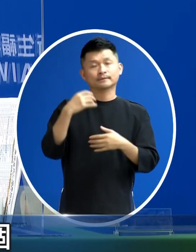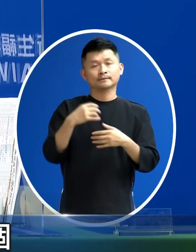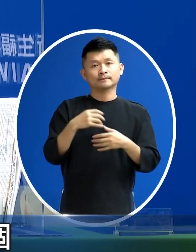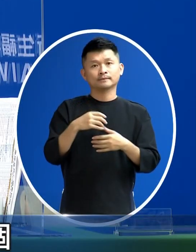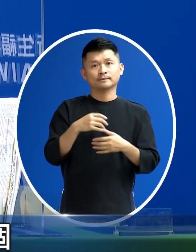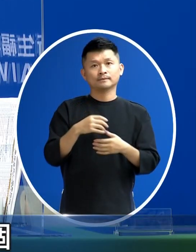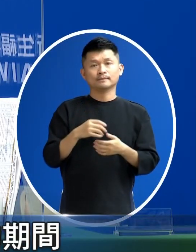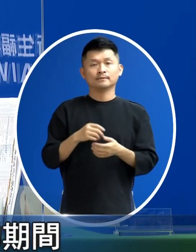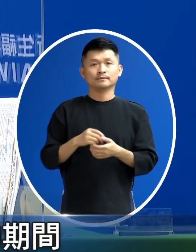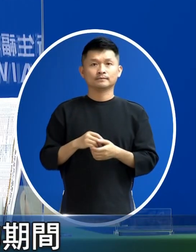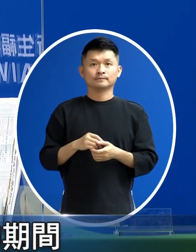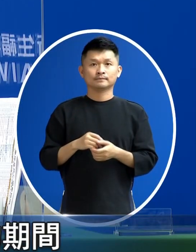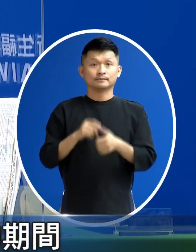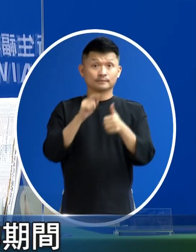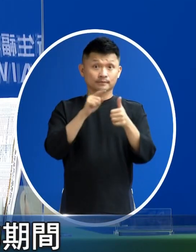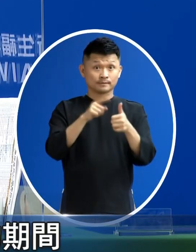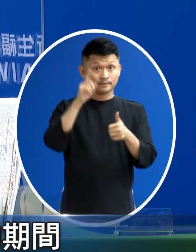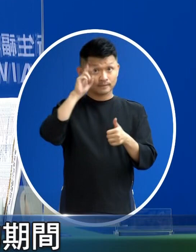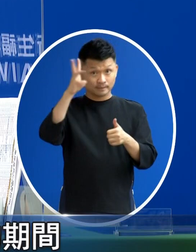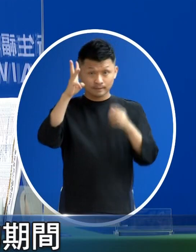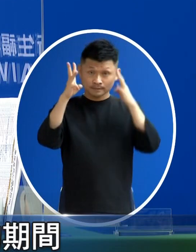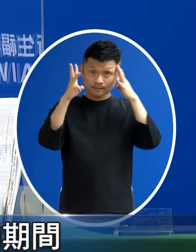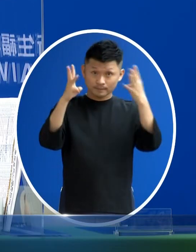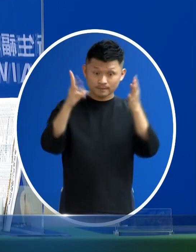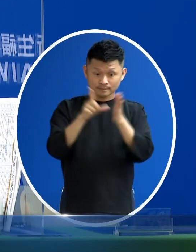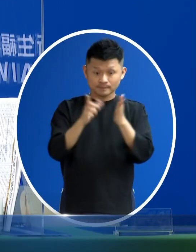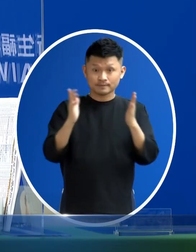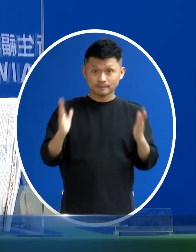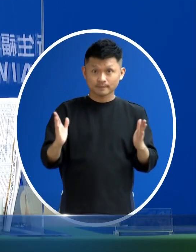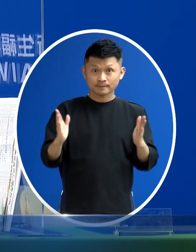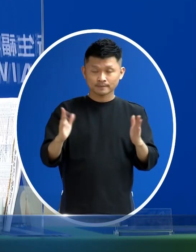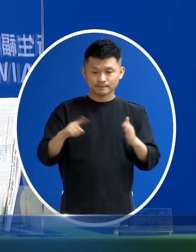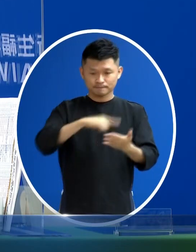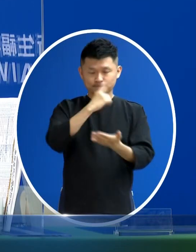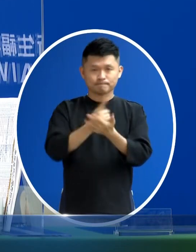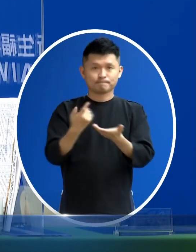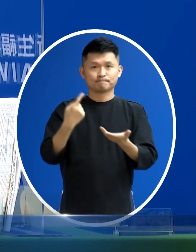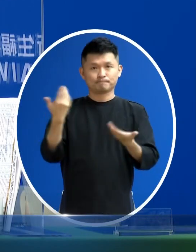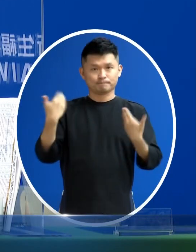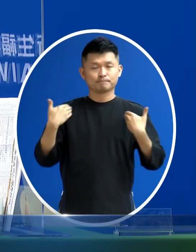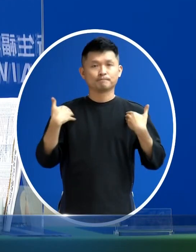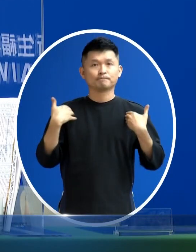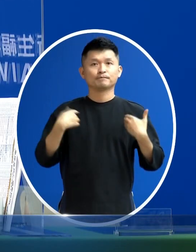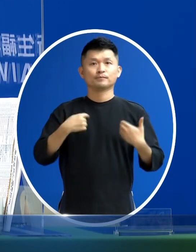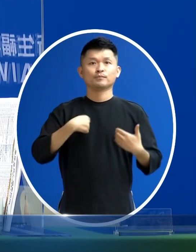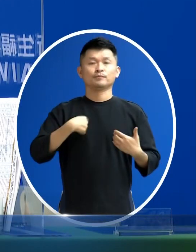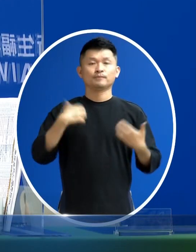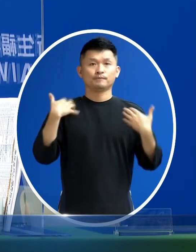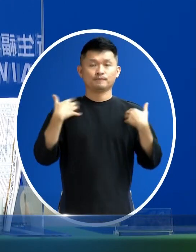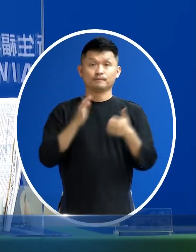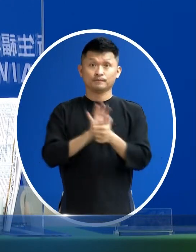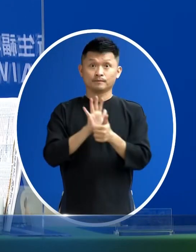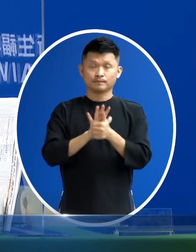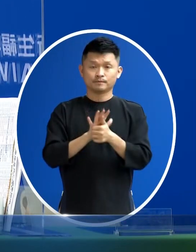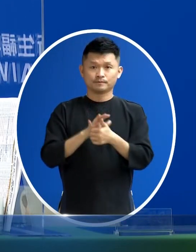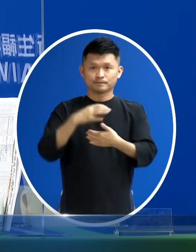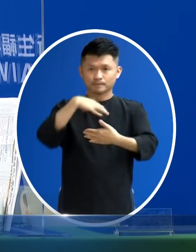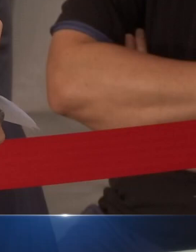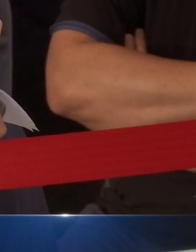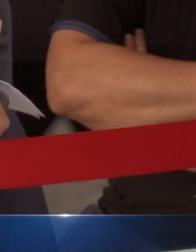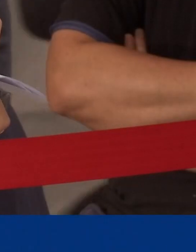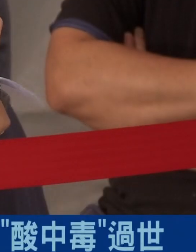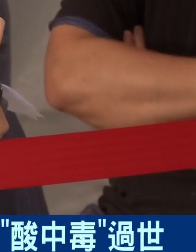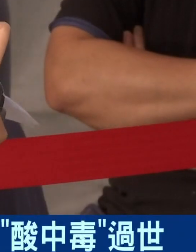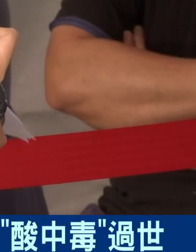把他整个要3+4的这个期间都由我来代理，当然我们其实还是会内部做一些适度的分